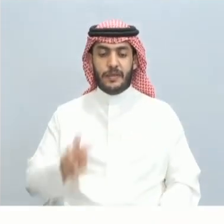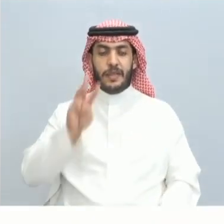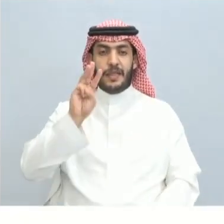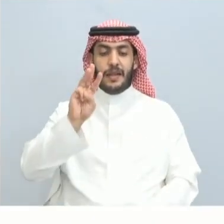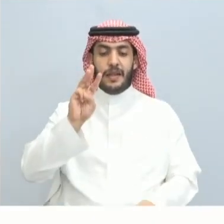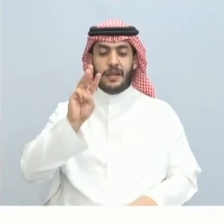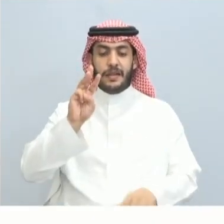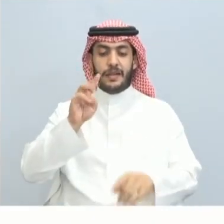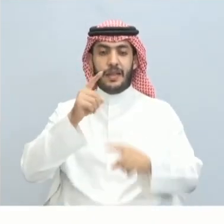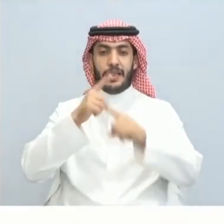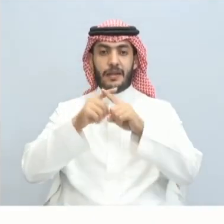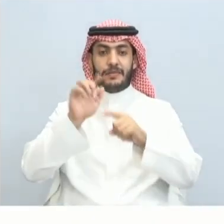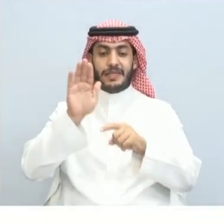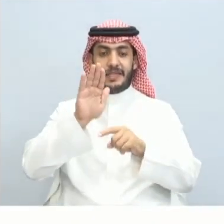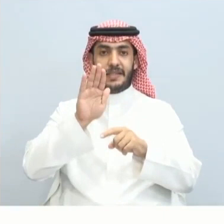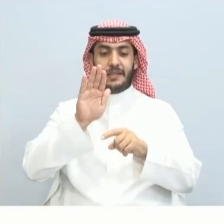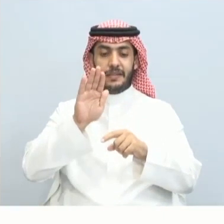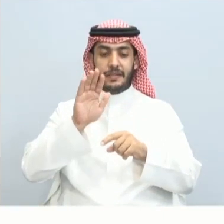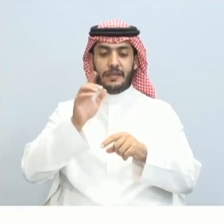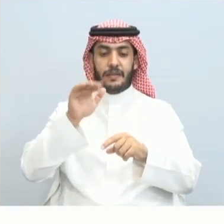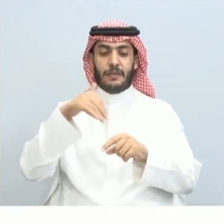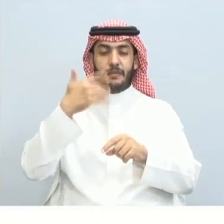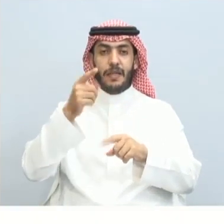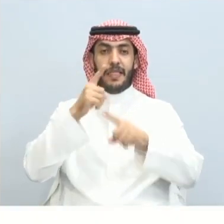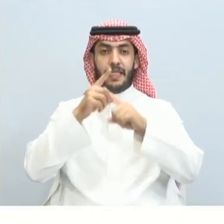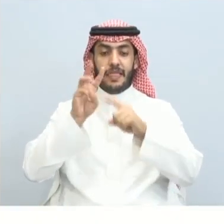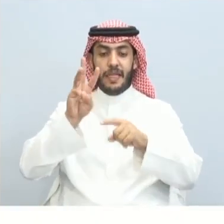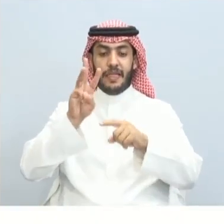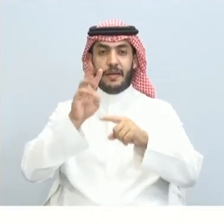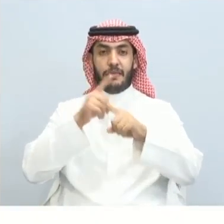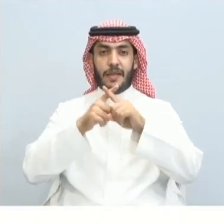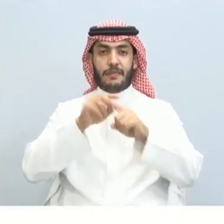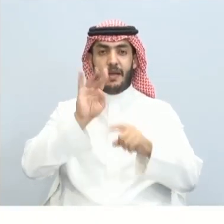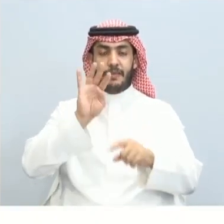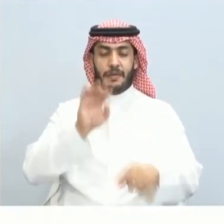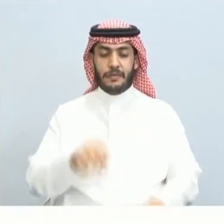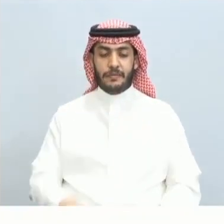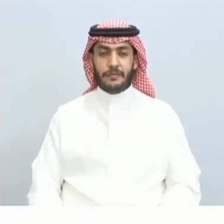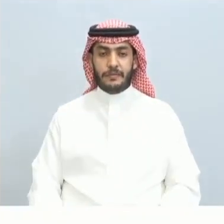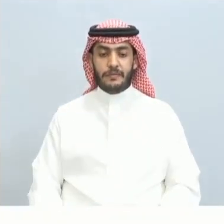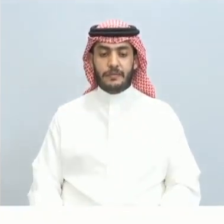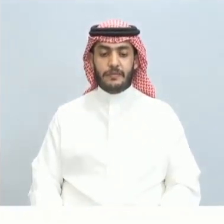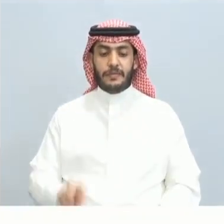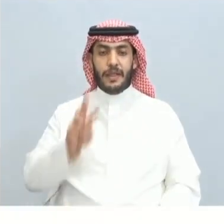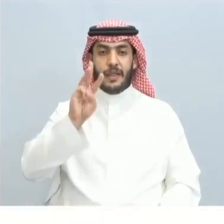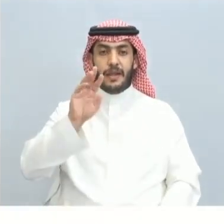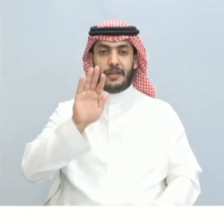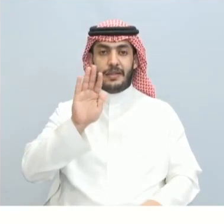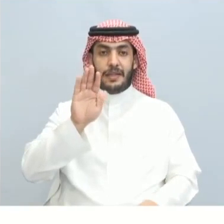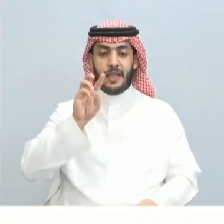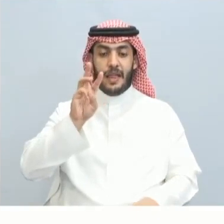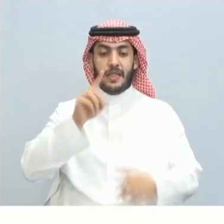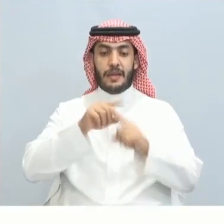في سين ومن ثم نضرب ثلاثه في اربعه ثلاثه مضروبه في سين ثلاثه